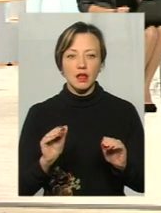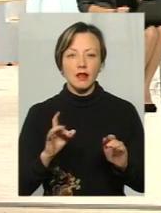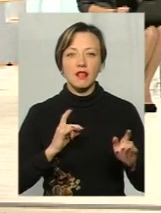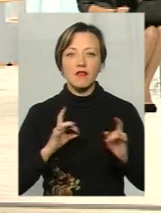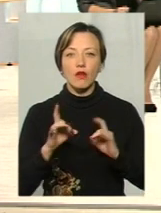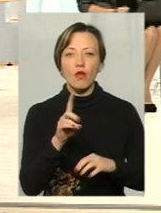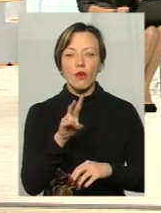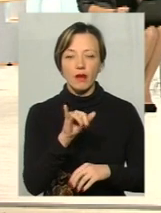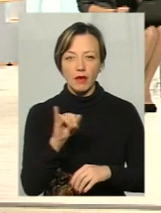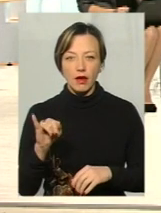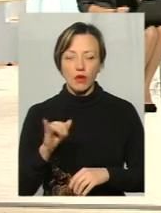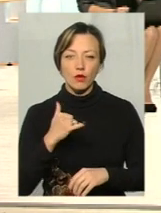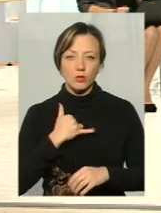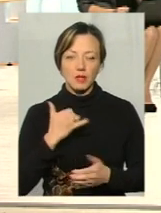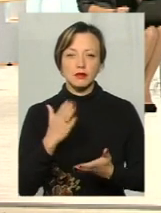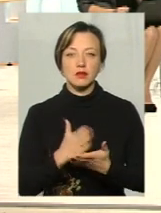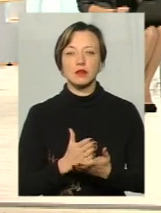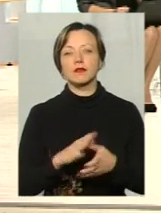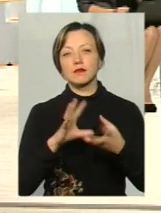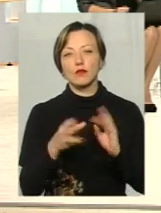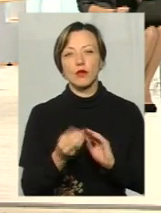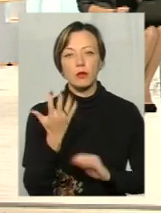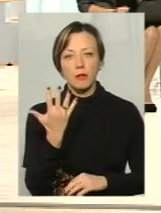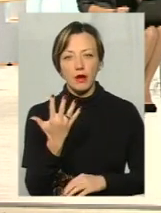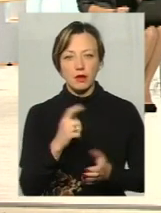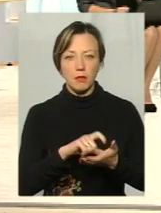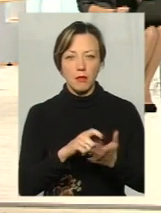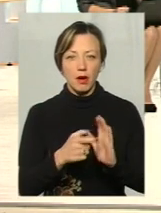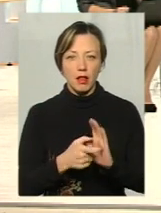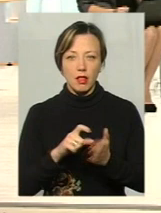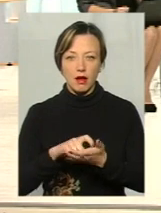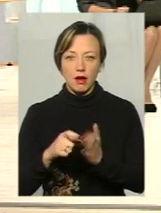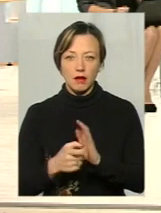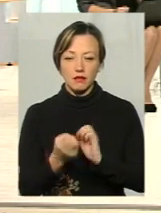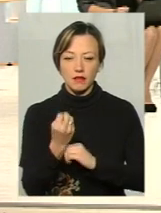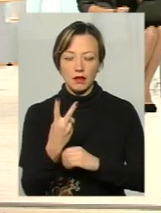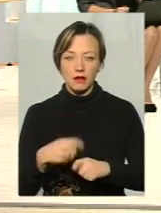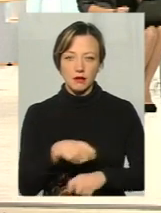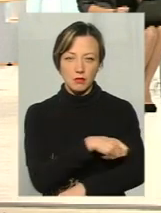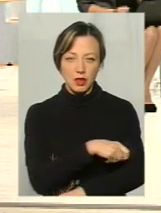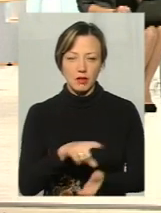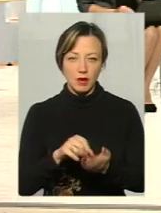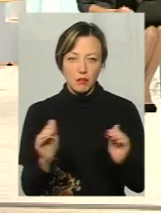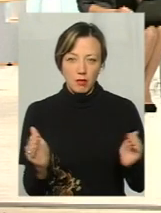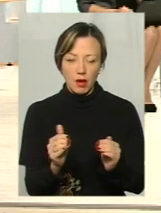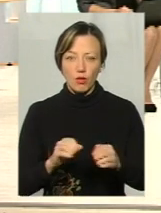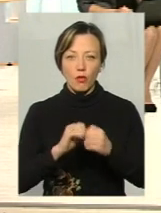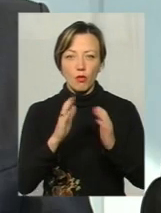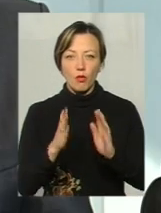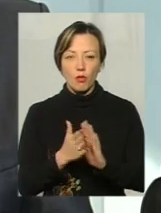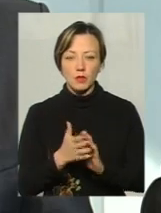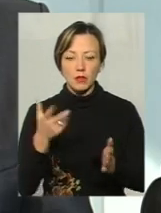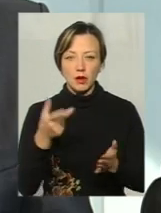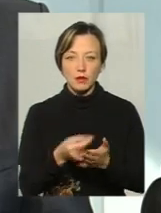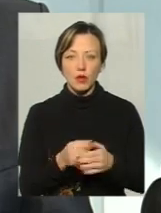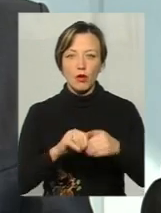Мы в нашем распоряжении всего 5 палат, маленьких по 12 квадратных метров, общая манипуляционная,